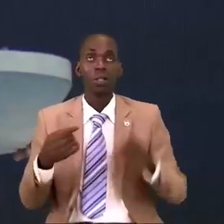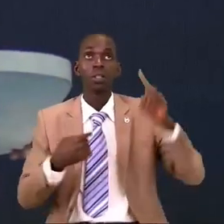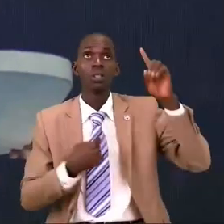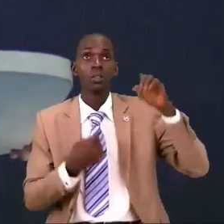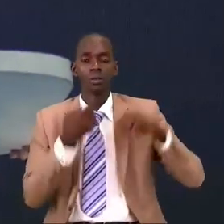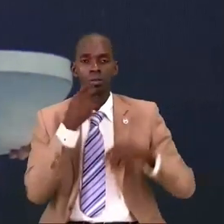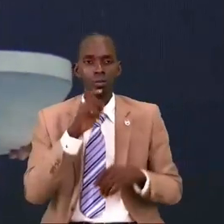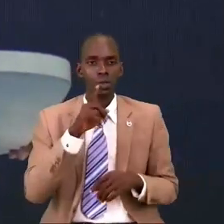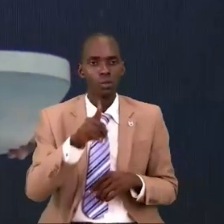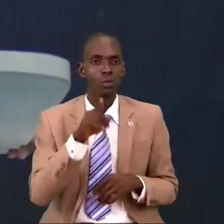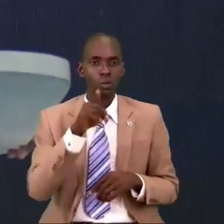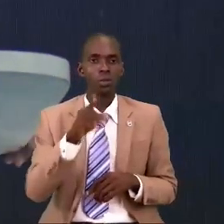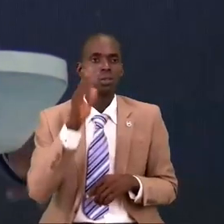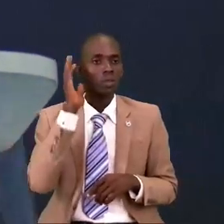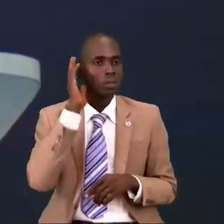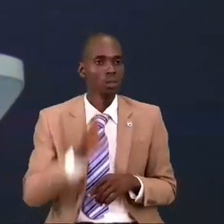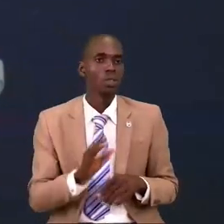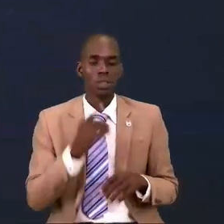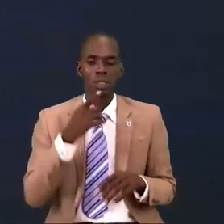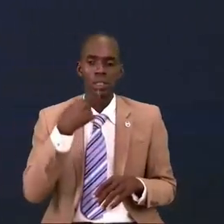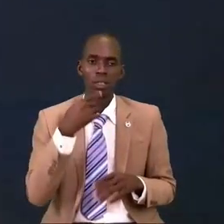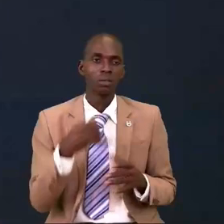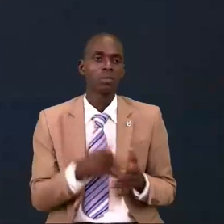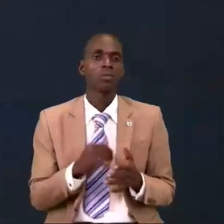Josué l'a fait. Jérémie l'a fait.